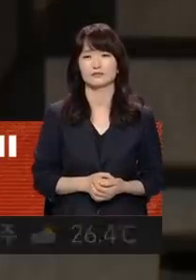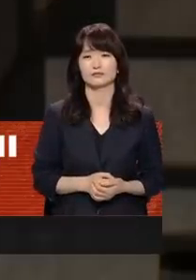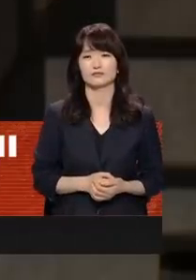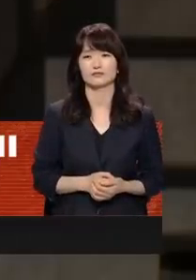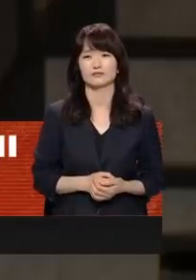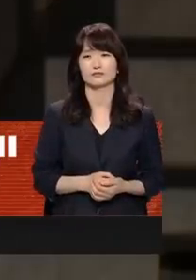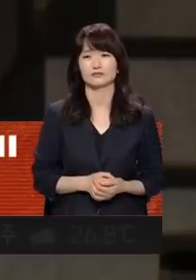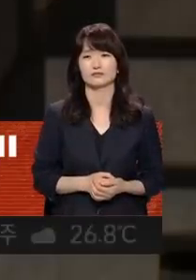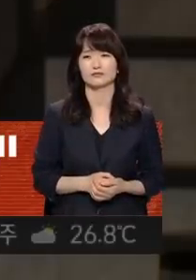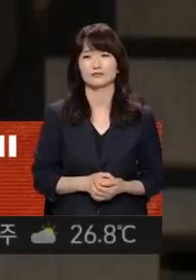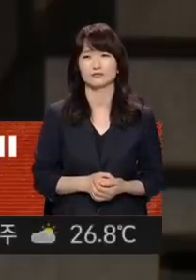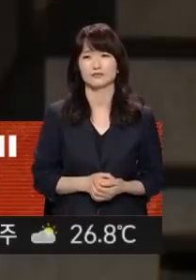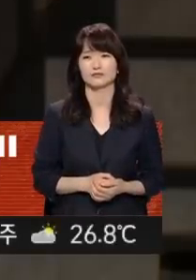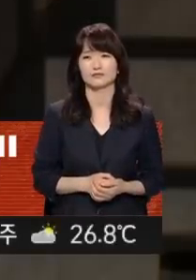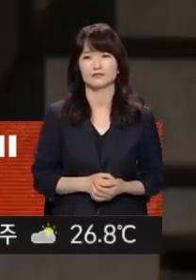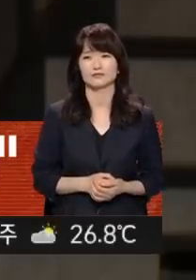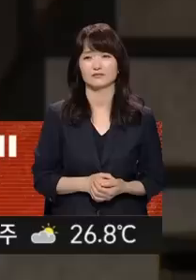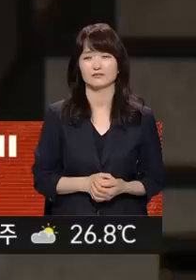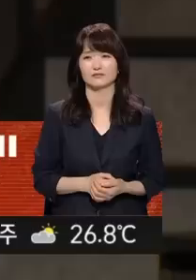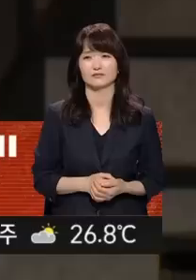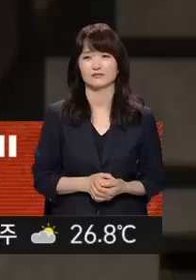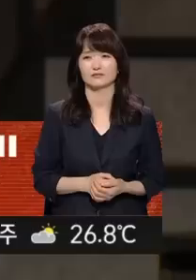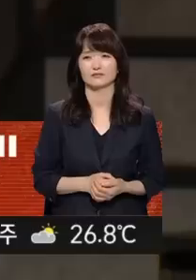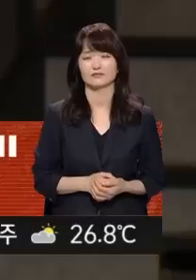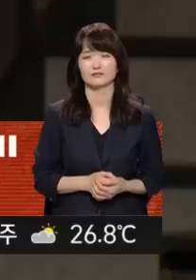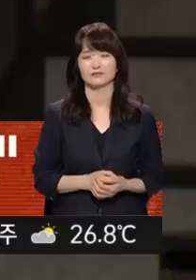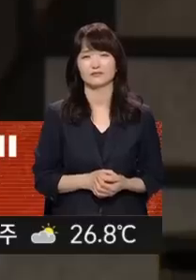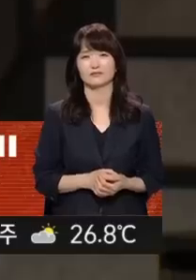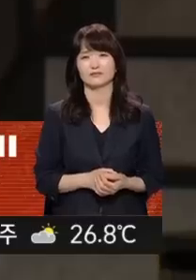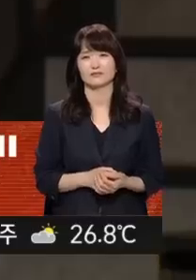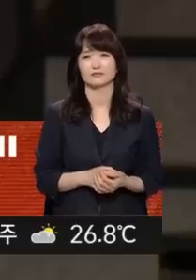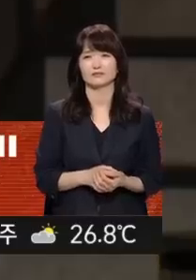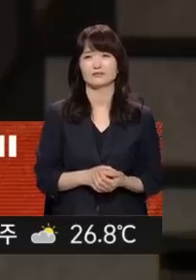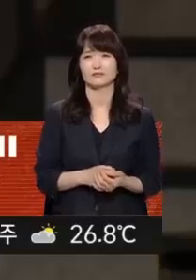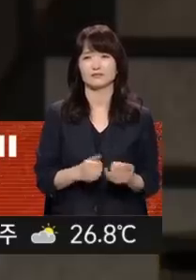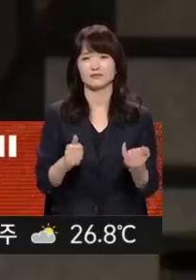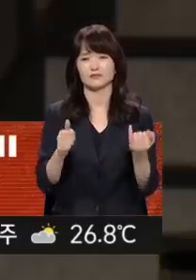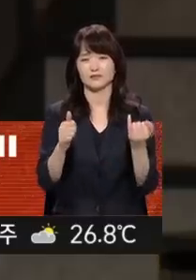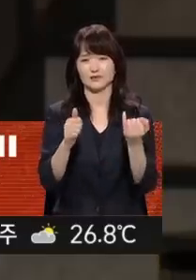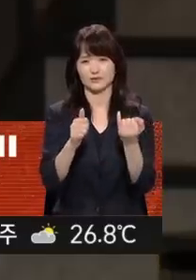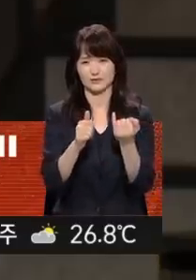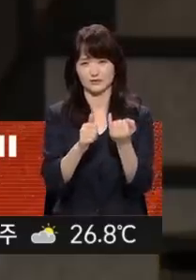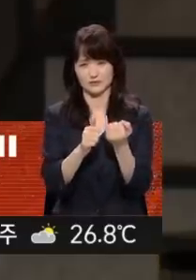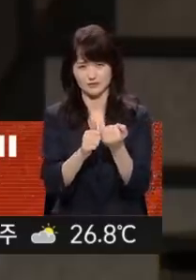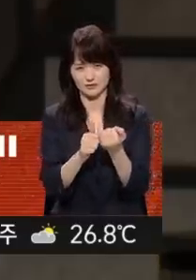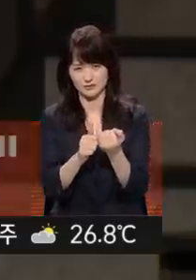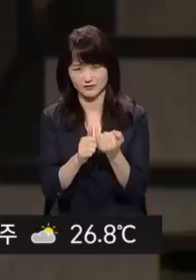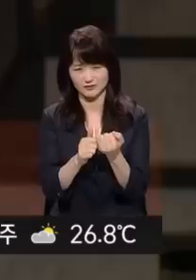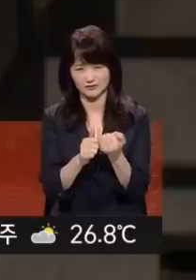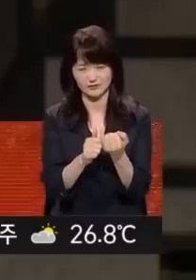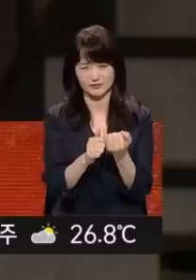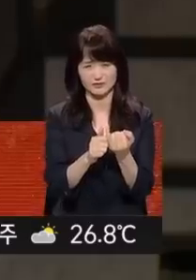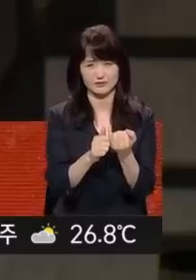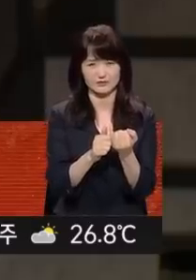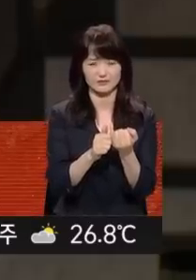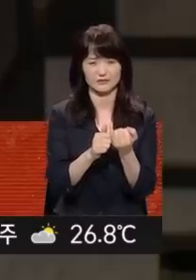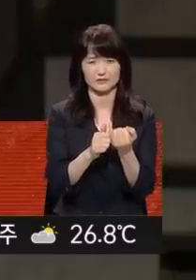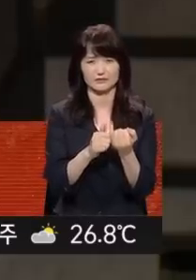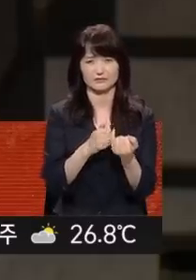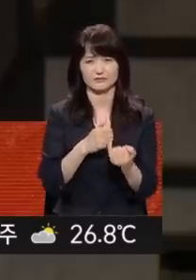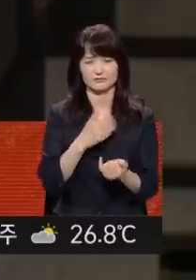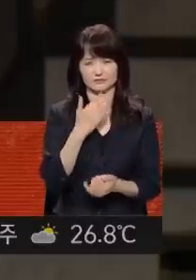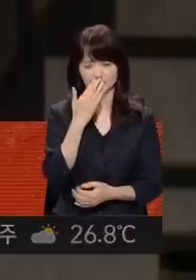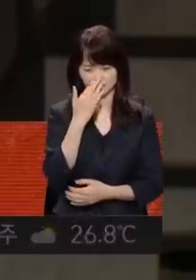조론이라는 것이 좀 빨리 올 수도 있다라고 저는 봐요 아까 저는 이제 또 우리 백 변호사님 말씀을 하시는데 제가 동의를 하는